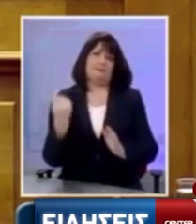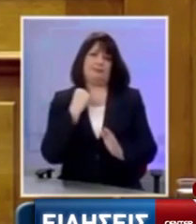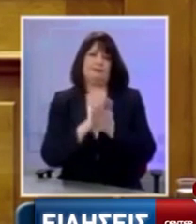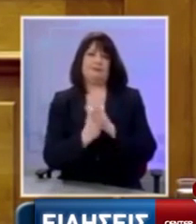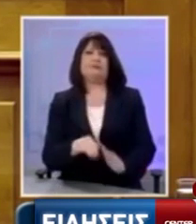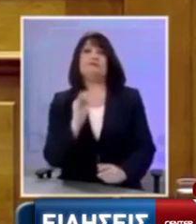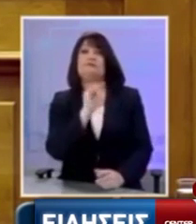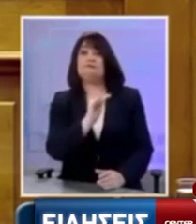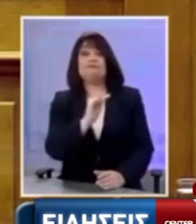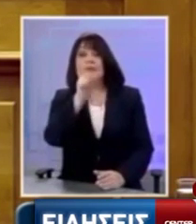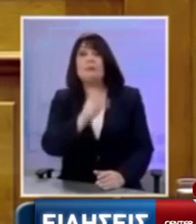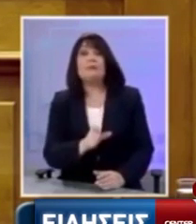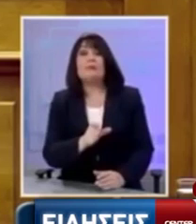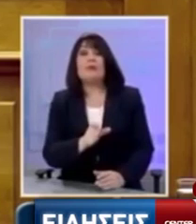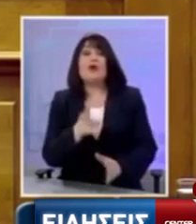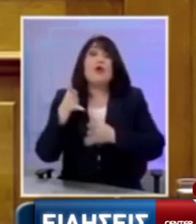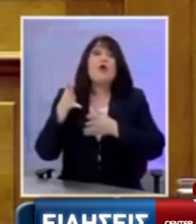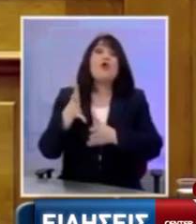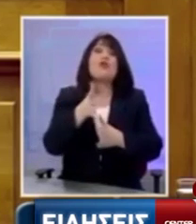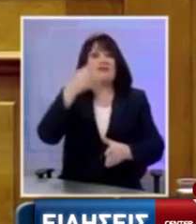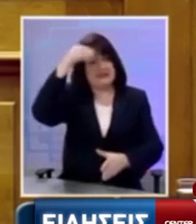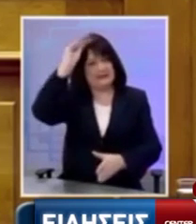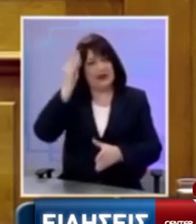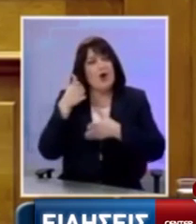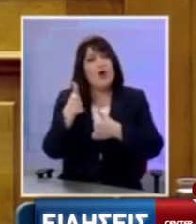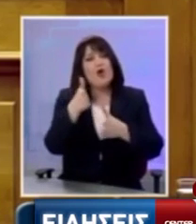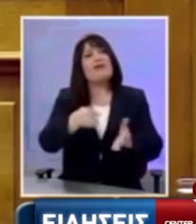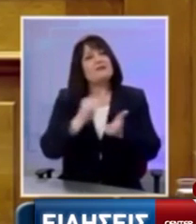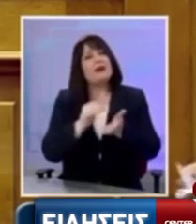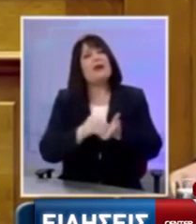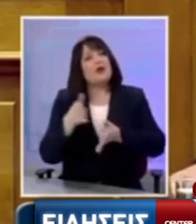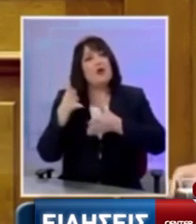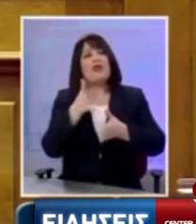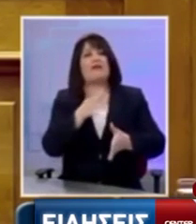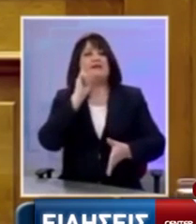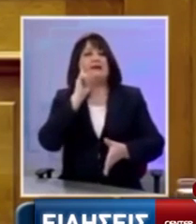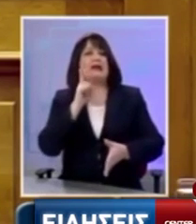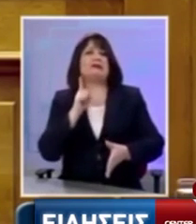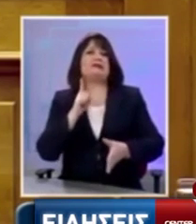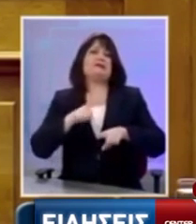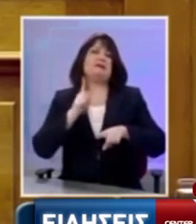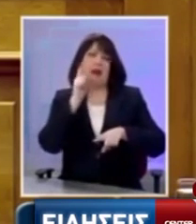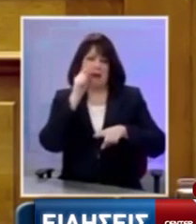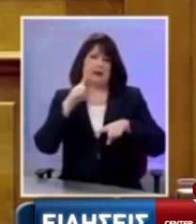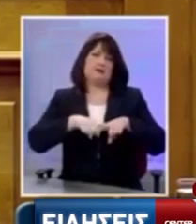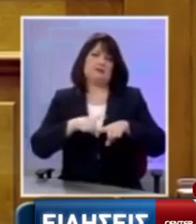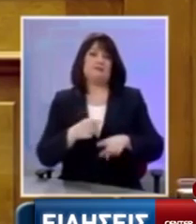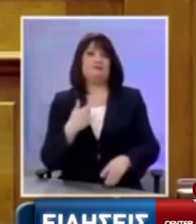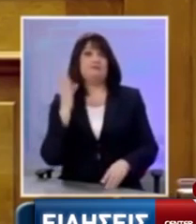φορολογικών συντελεστών. Θέλω να θυμίσω τι ακριβώς περιλαμβάνει αυτή η πρόταση.